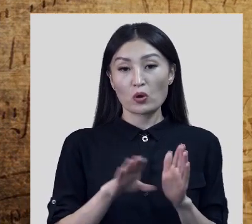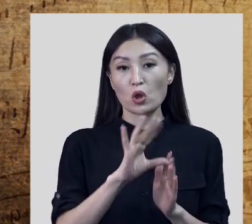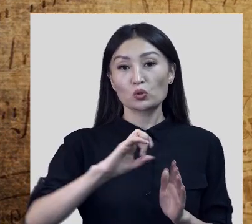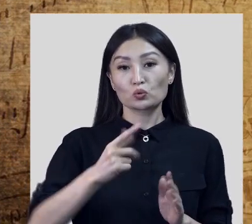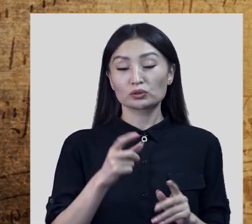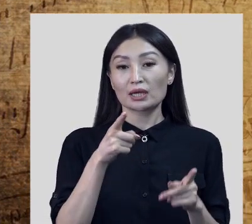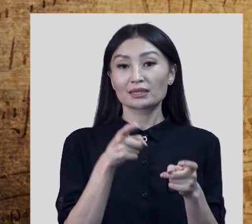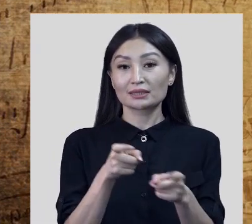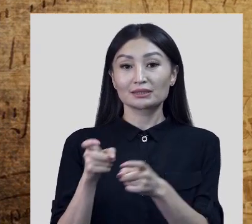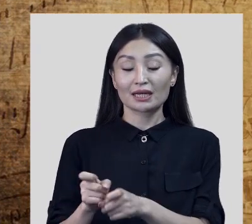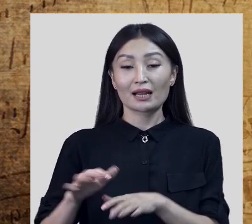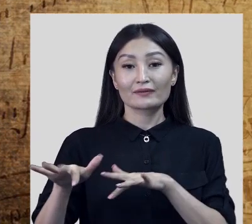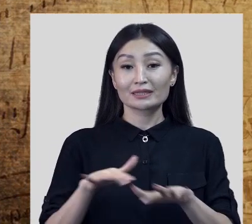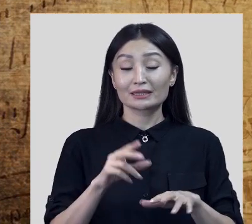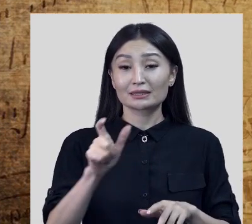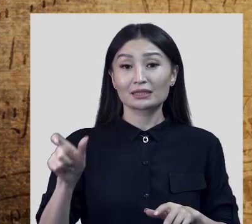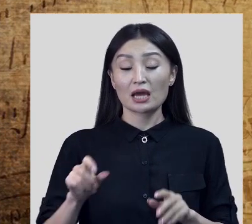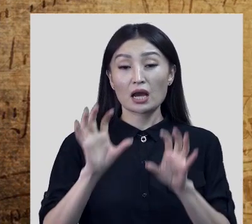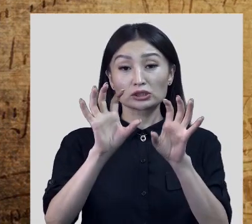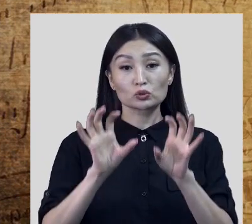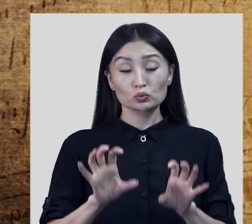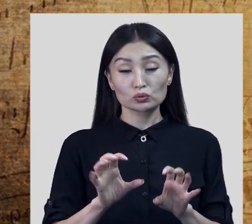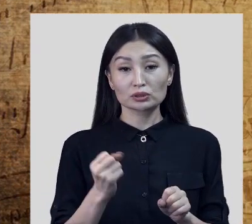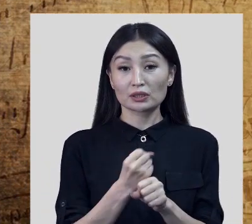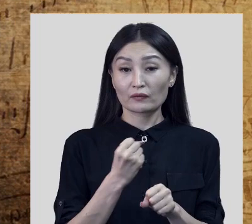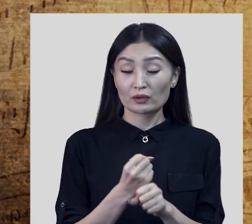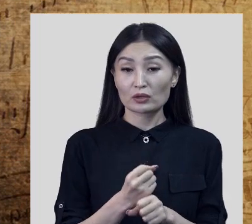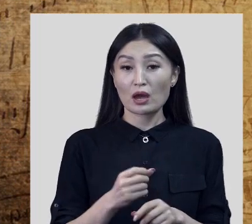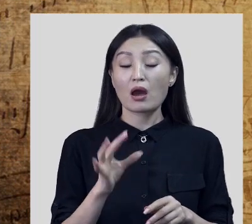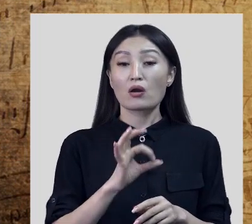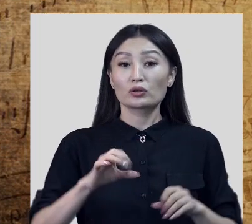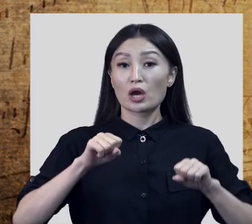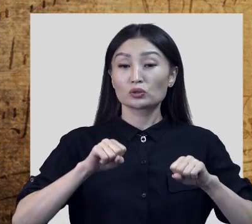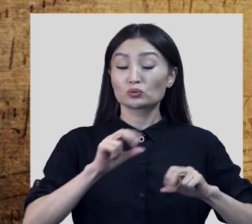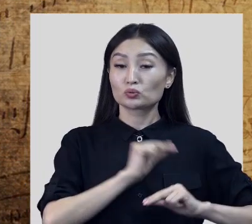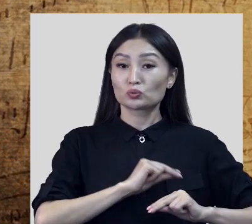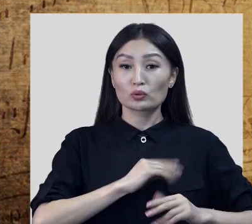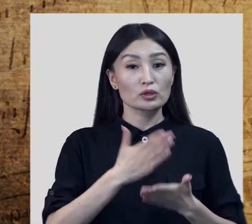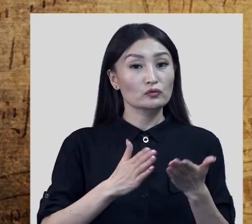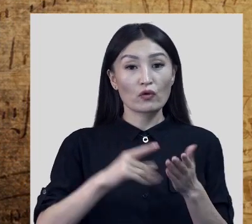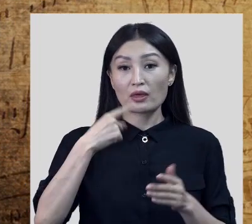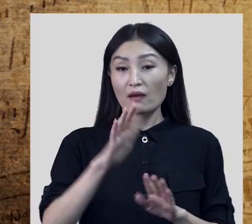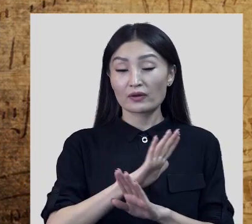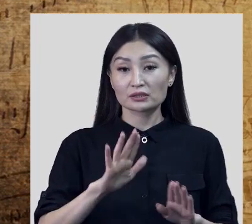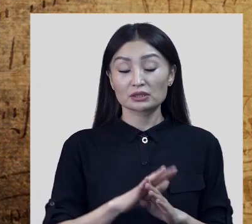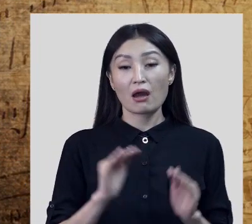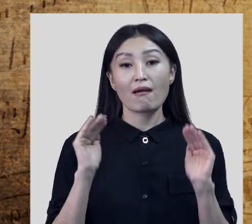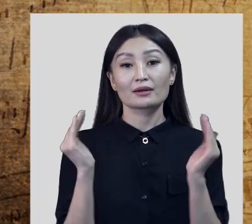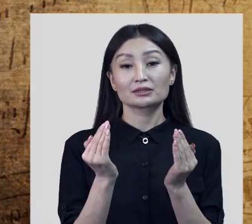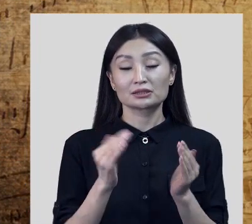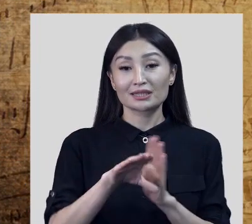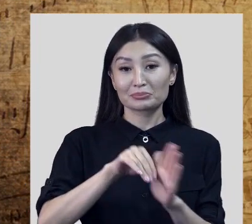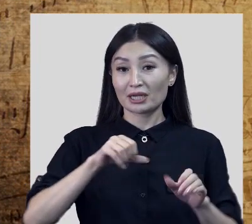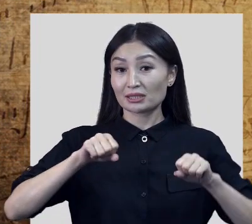расстрелов буржуазные деятели выработали конституцию в которая правильно труд уже ничего не говорилось ограничилась